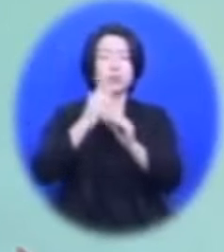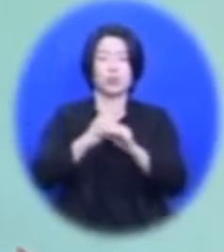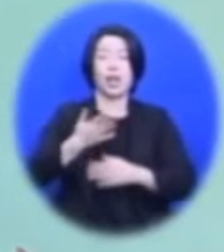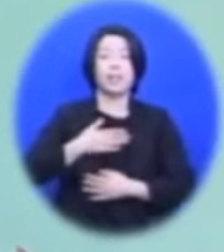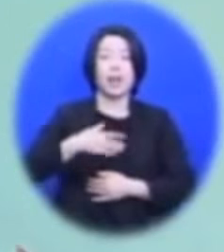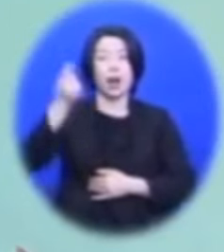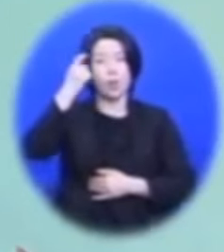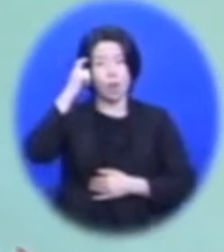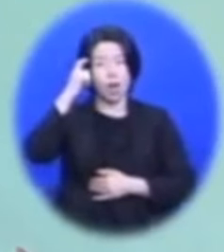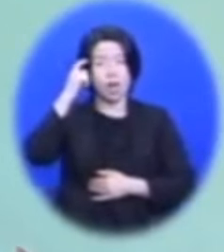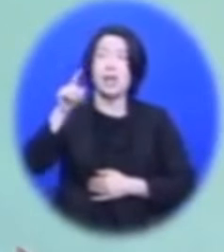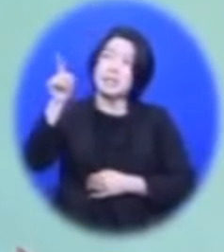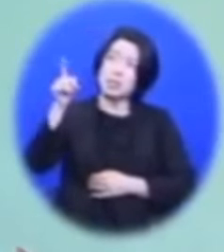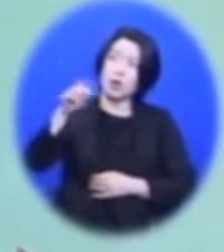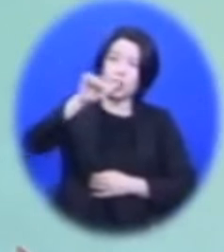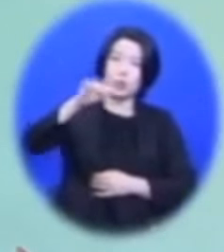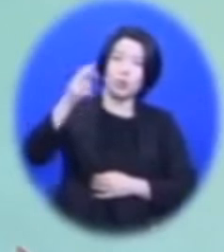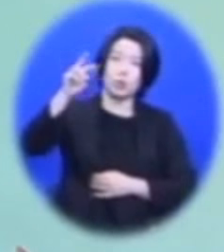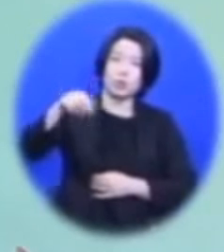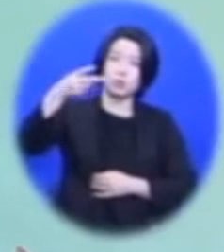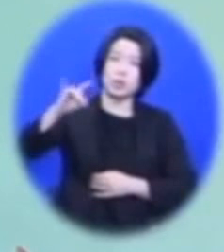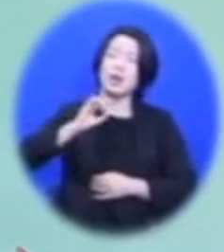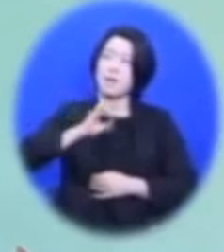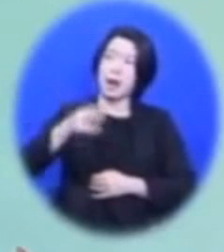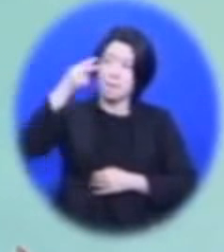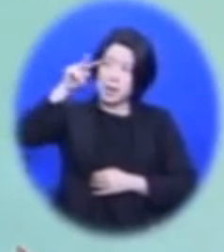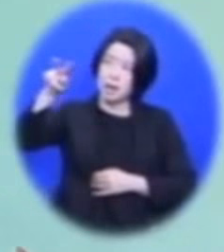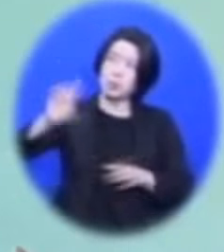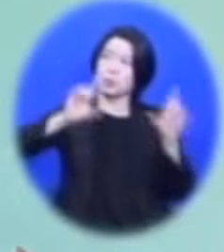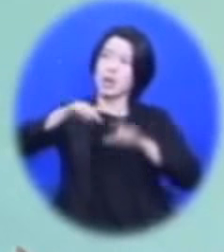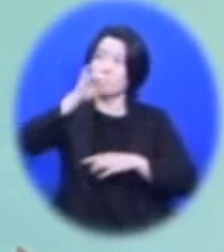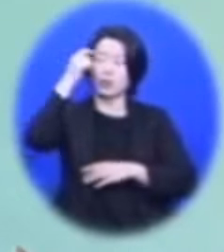왜 저 교수대만 바라보고 사는가?